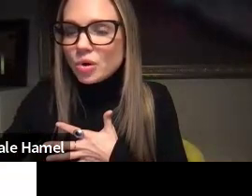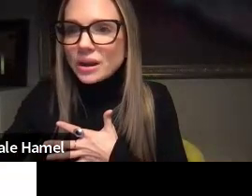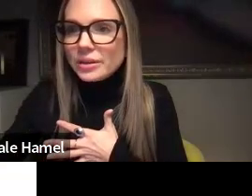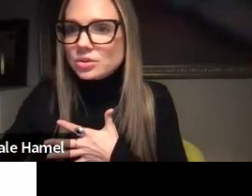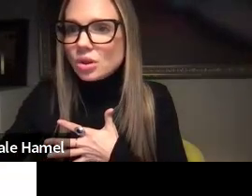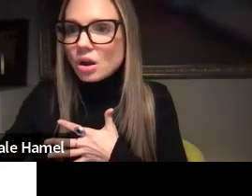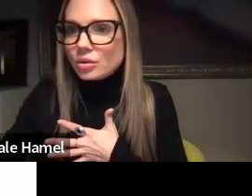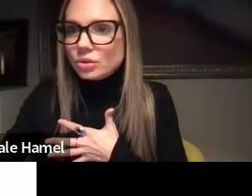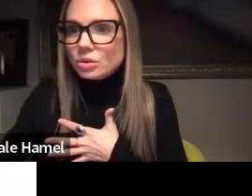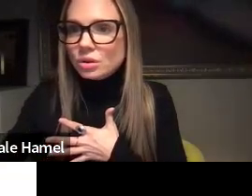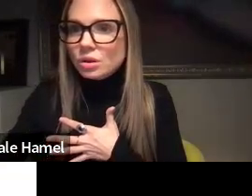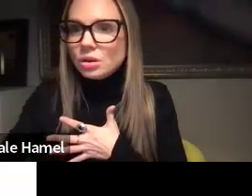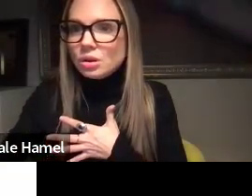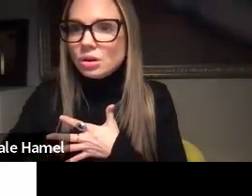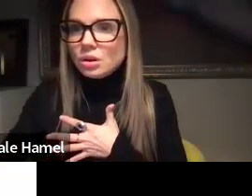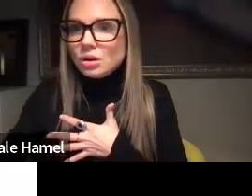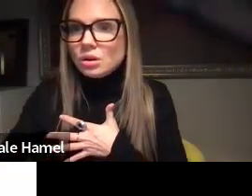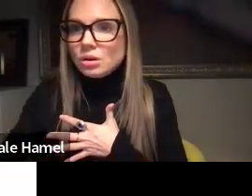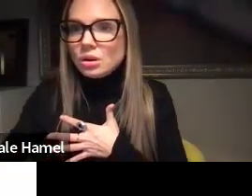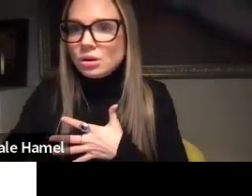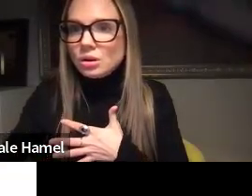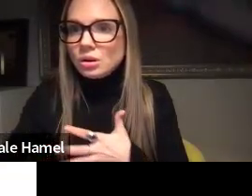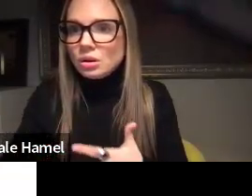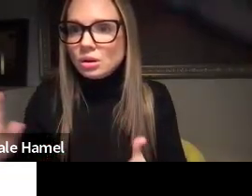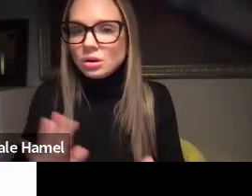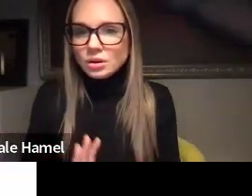au travail, puis on peut aller dans une rencontre.